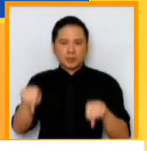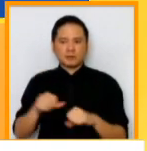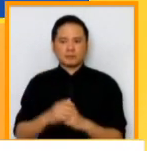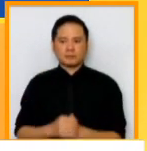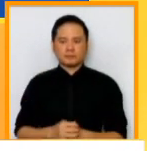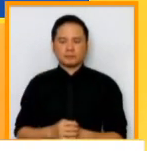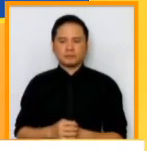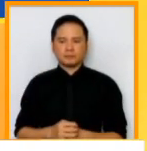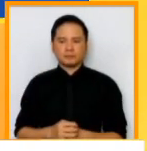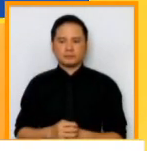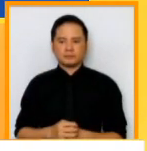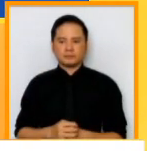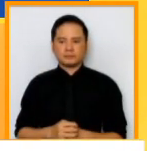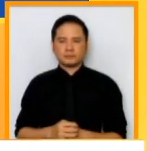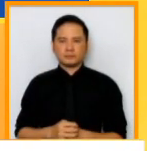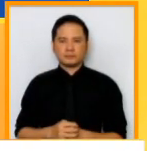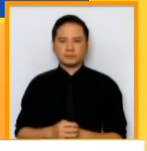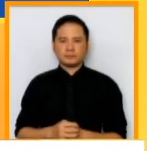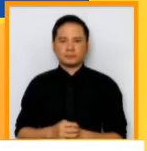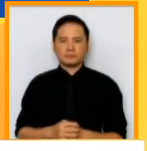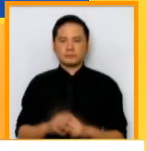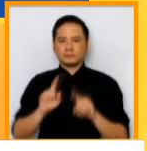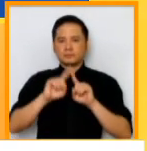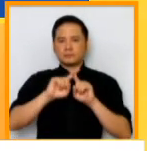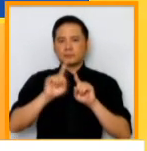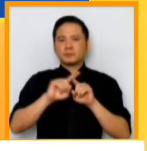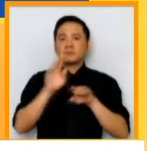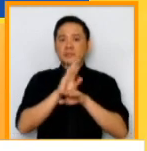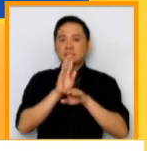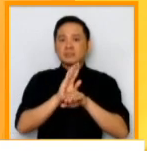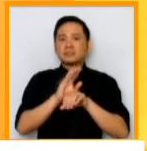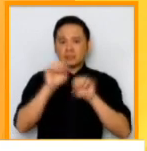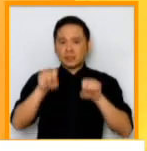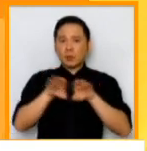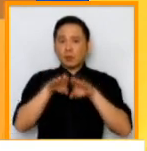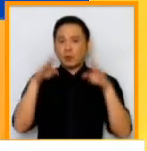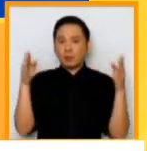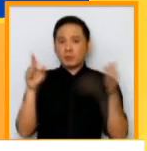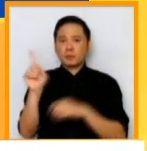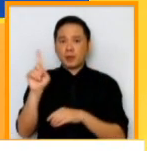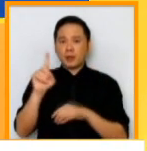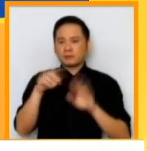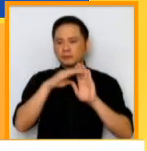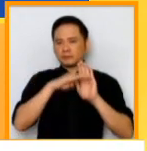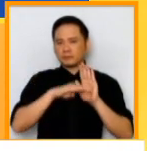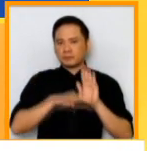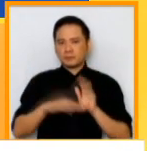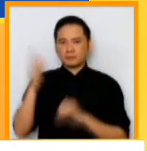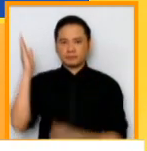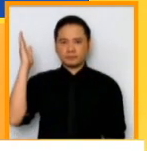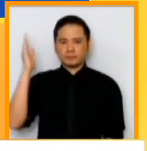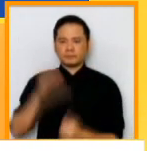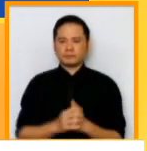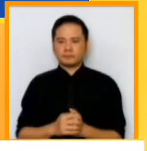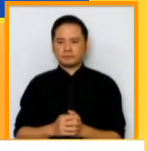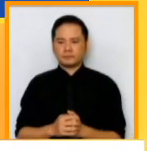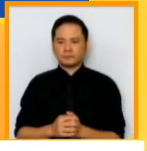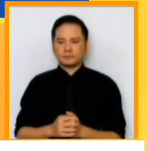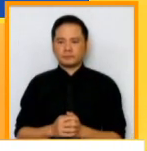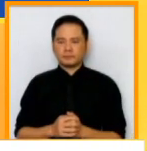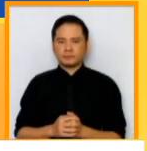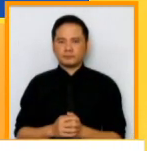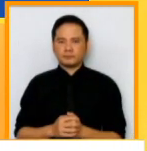Ang mga establishmentong pinapayagang mag-operate sa ECQ, papayagang mag-operate ng full-on site capacity